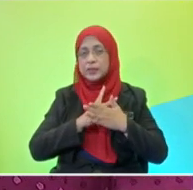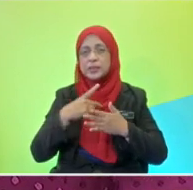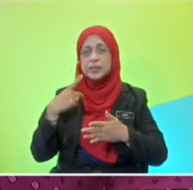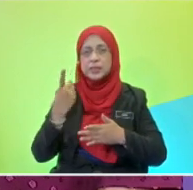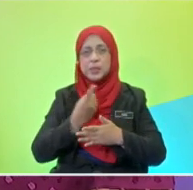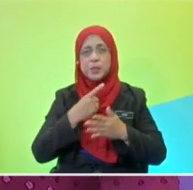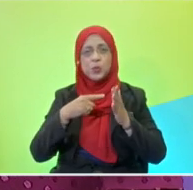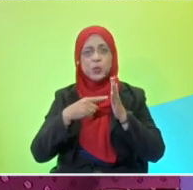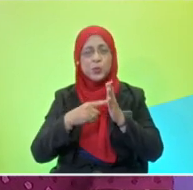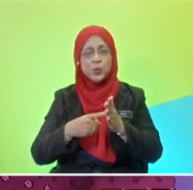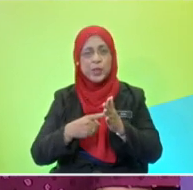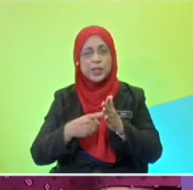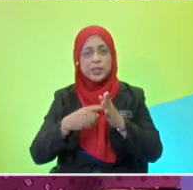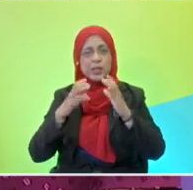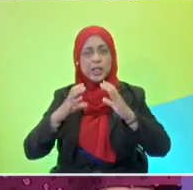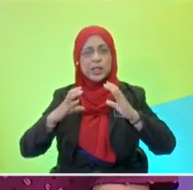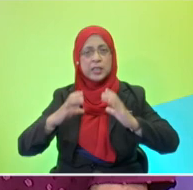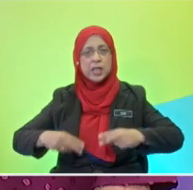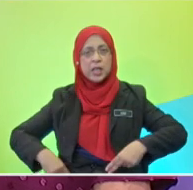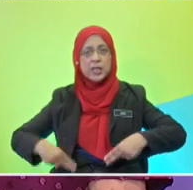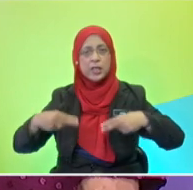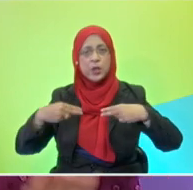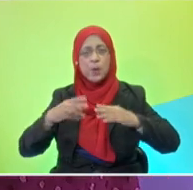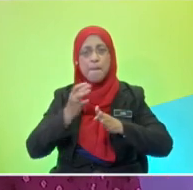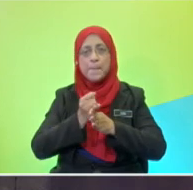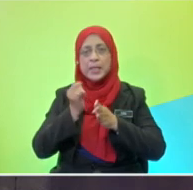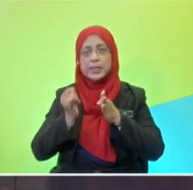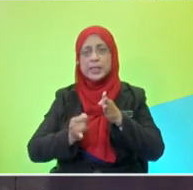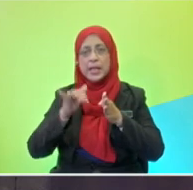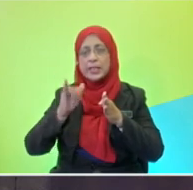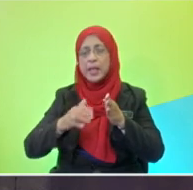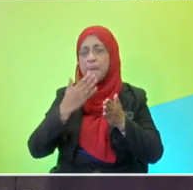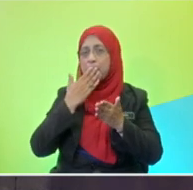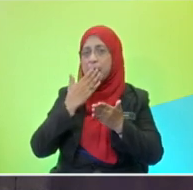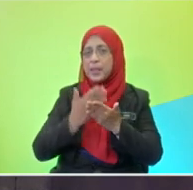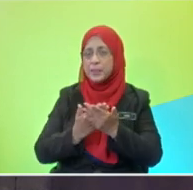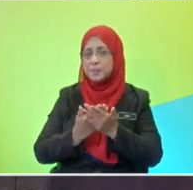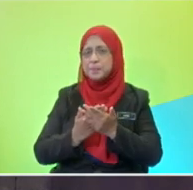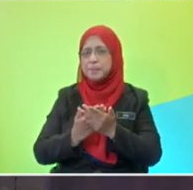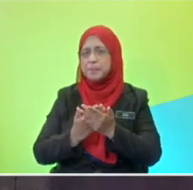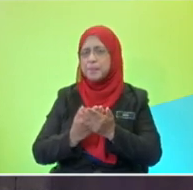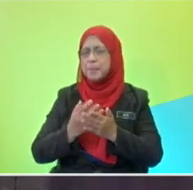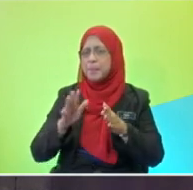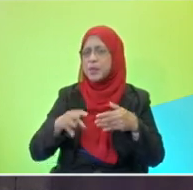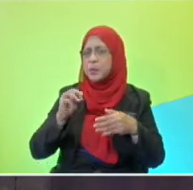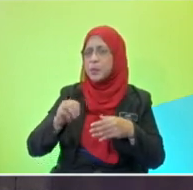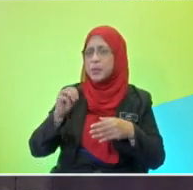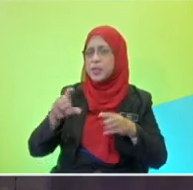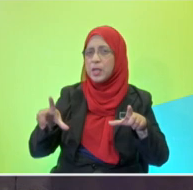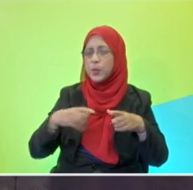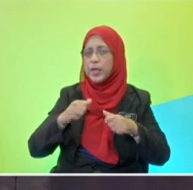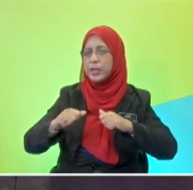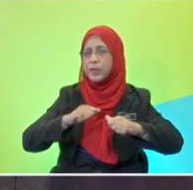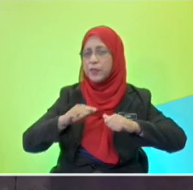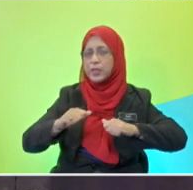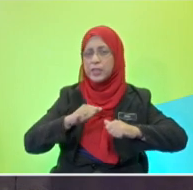mengamalkan semua ada-adab hidup berjiliran baik Bagaimana kalau murid-murid di luar sana lakukan attibakti